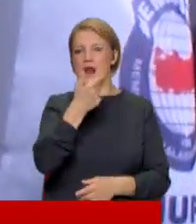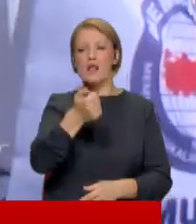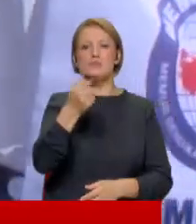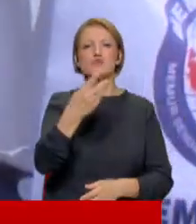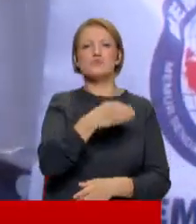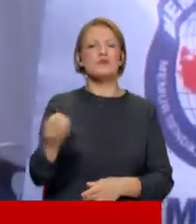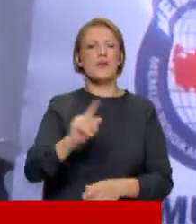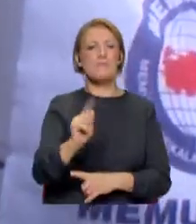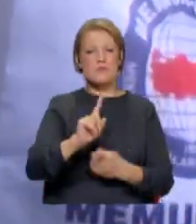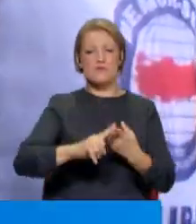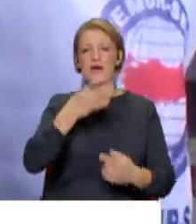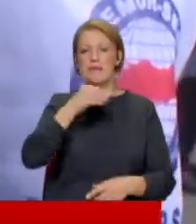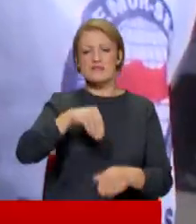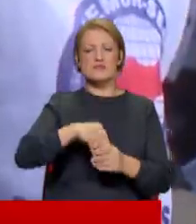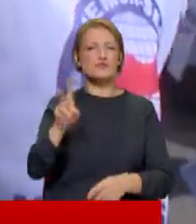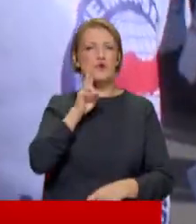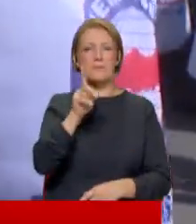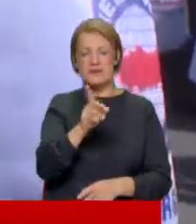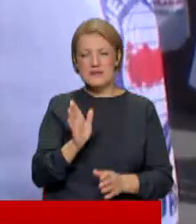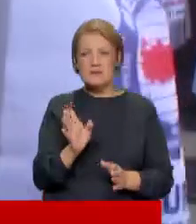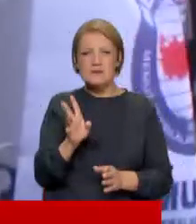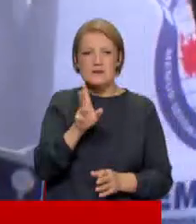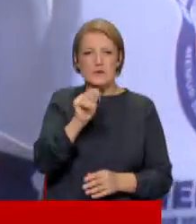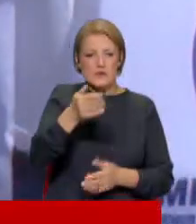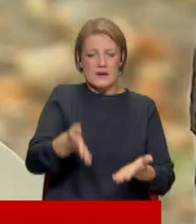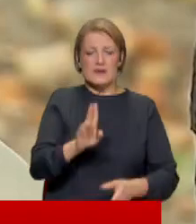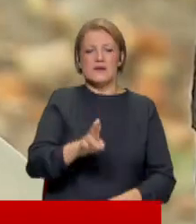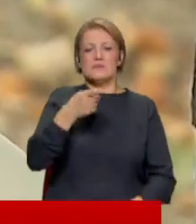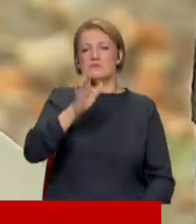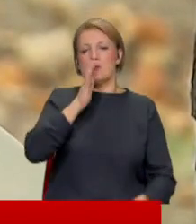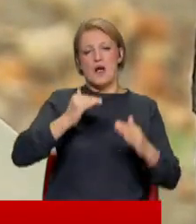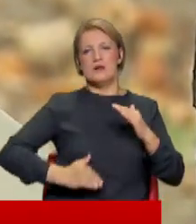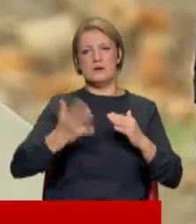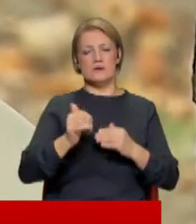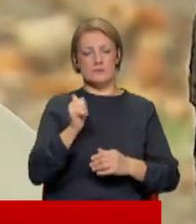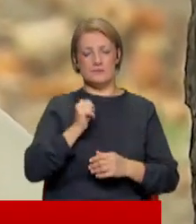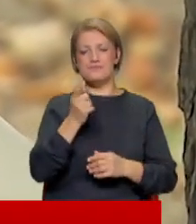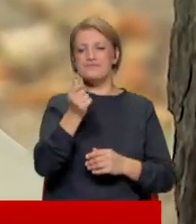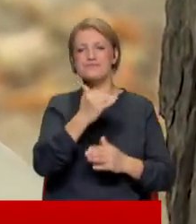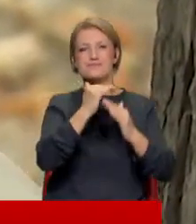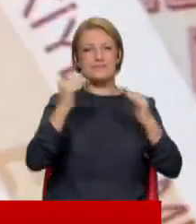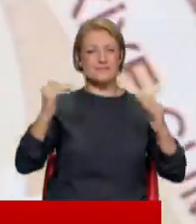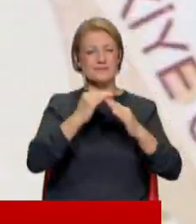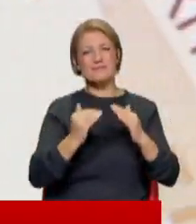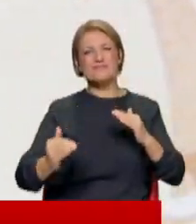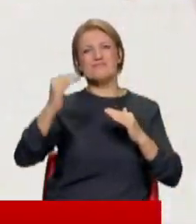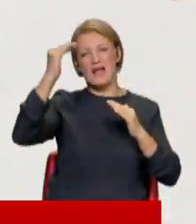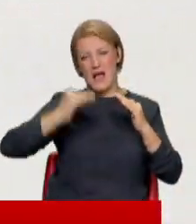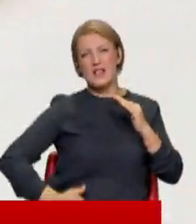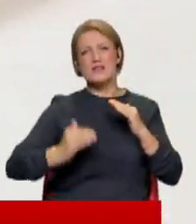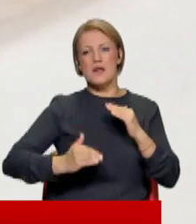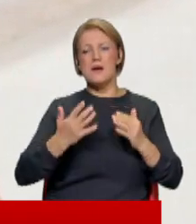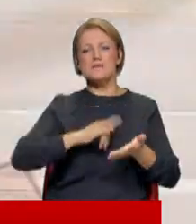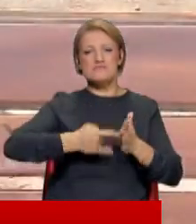6,5 milyon memur ve emeklisi için son virajdayken 7500 lira altında alan Asgari ücretin açlık sınırının kat ve kat altında